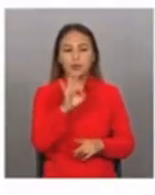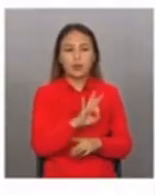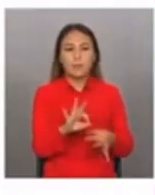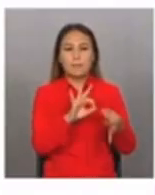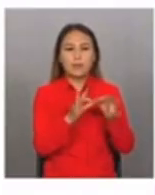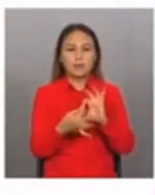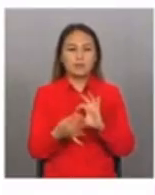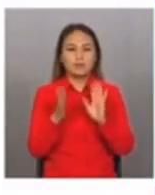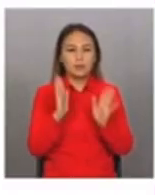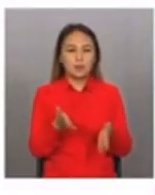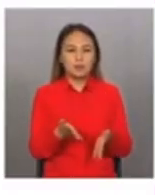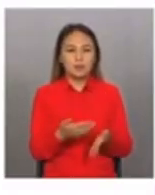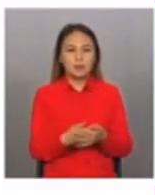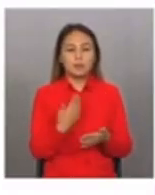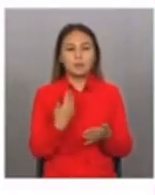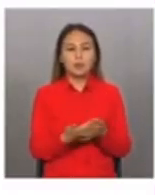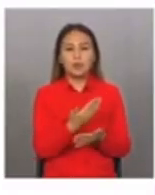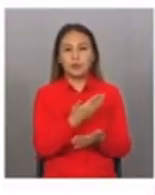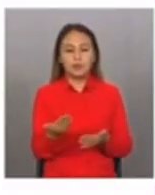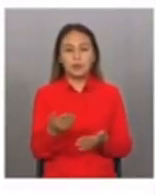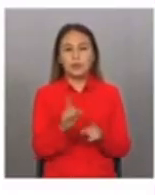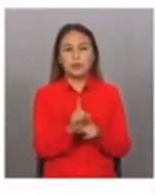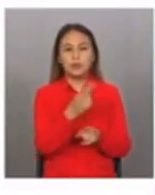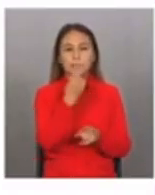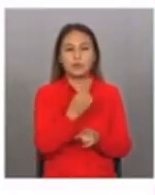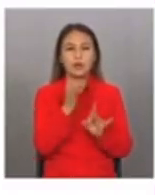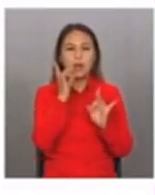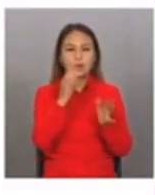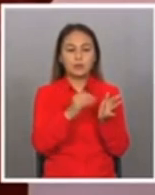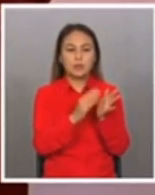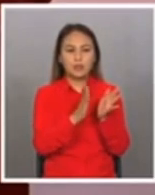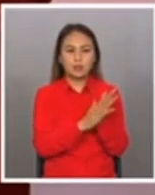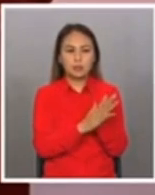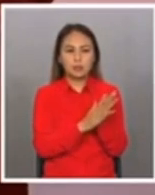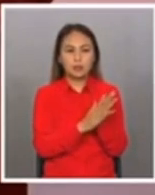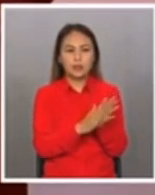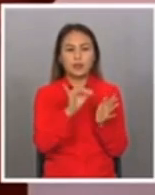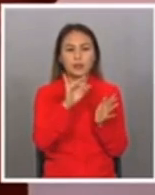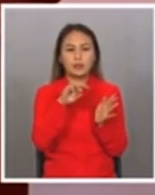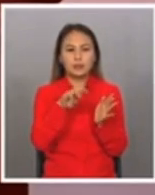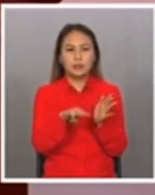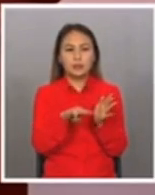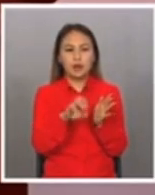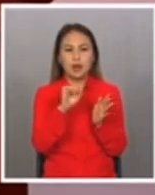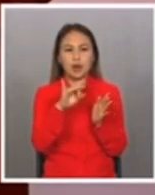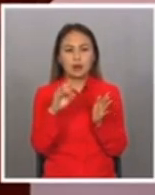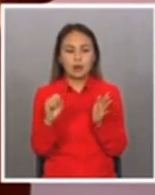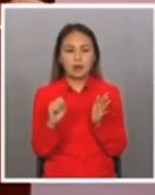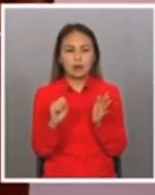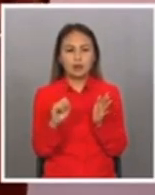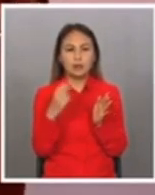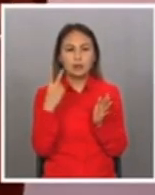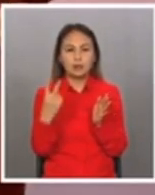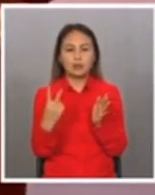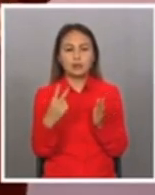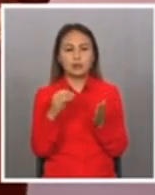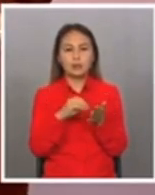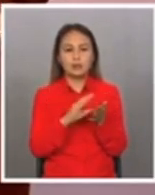білдіреді. Мұнда бізге Ц әрпі берілген. Ит, ара және екі